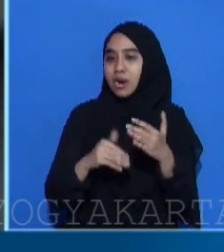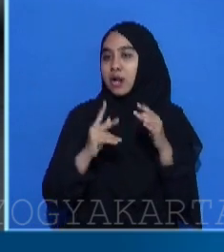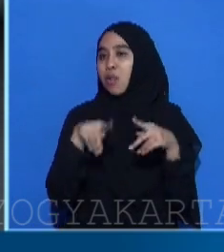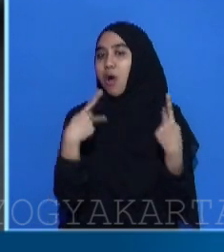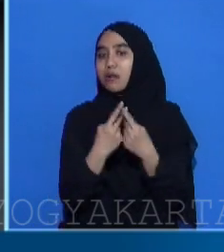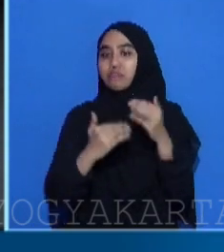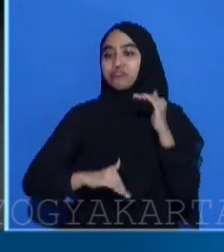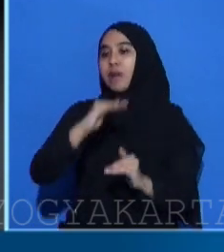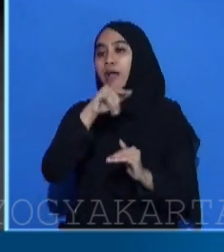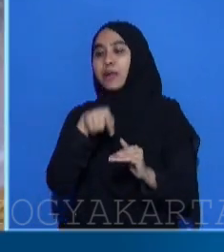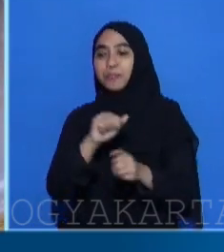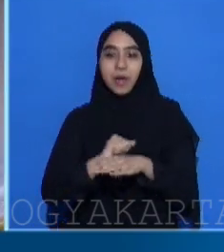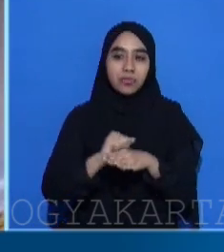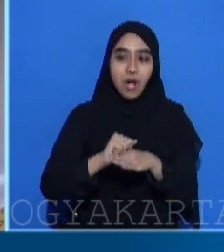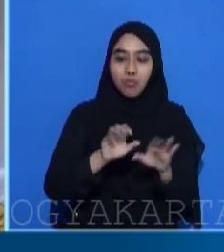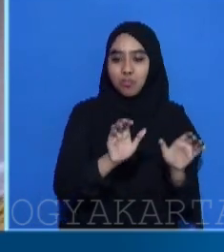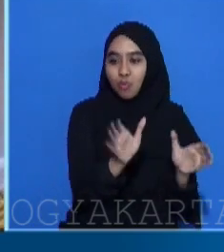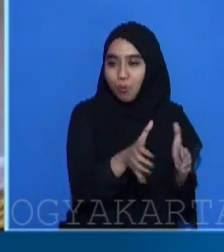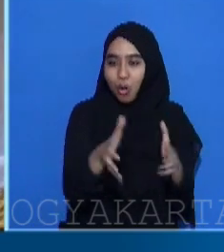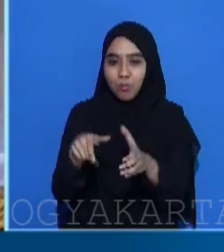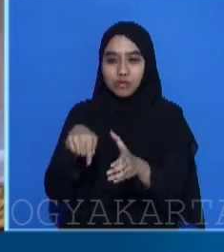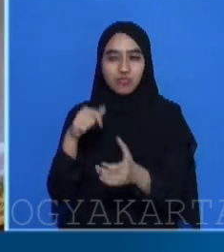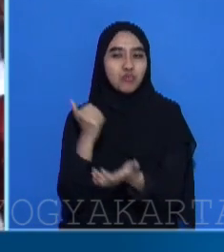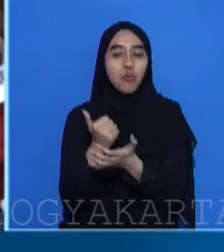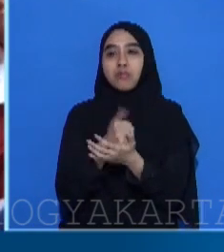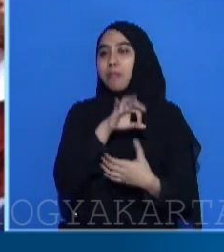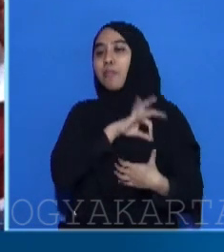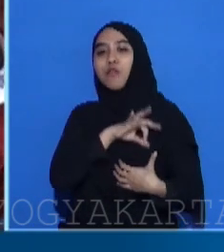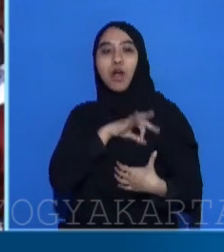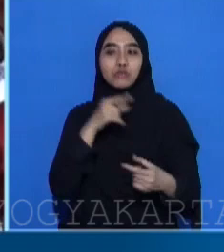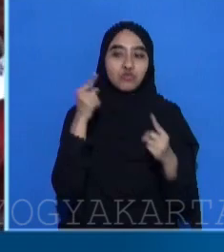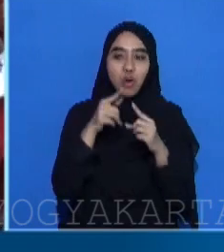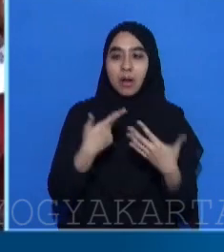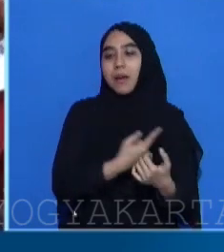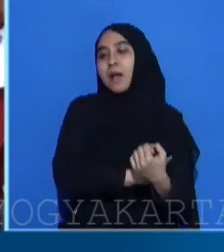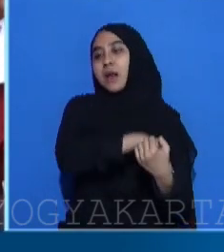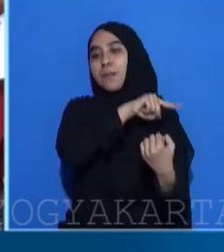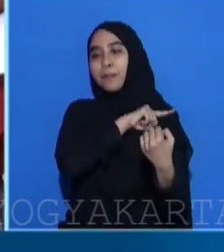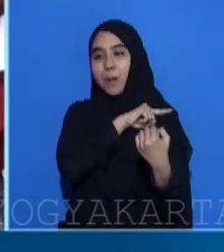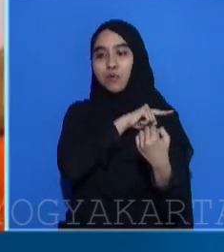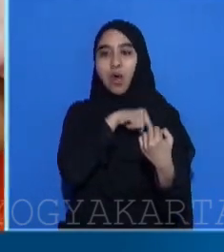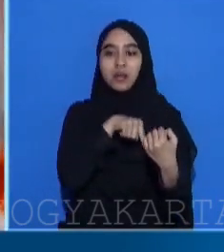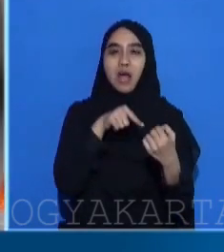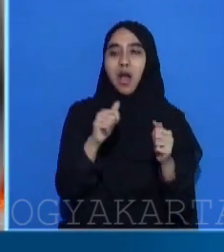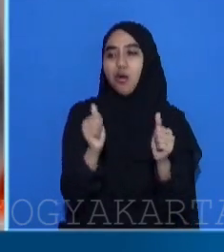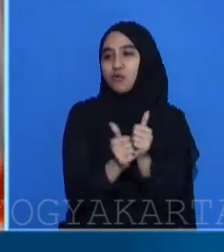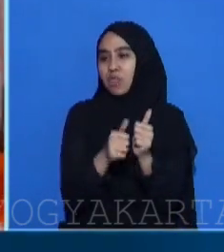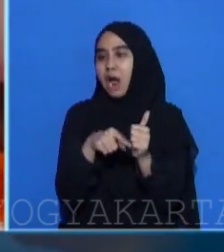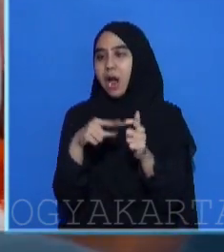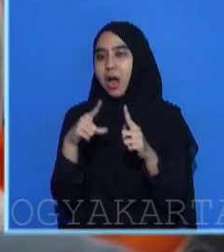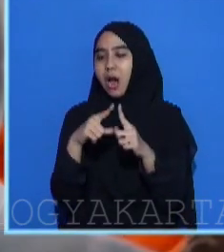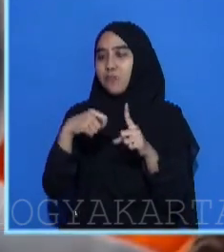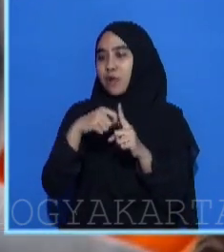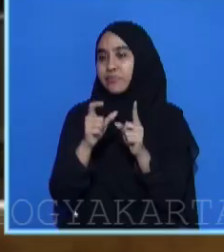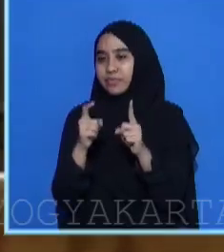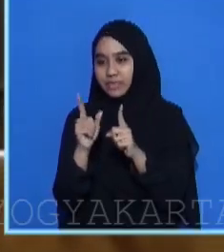kegiatan pelatihan pembuatan produk inovasi ini sangat bermanfaat dalam meningkatkan keterampilan dan kemandirian anggota KWT Sehingga nantinya